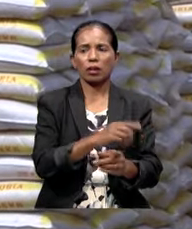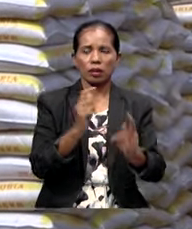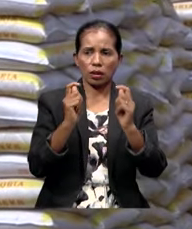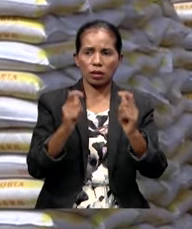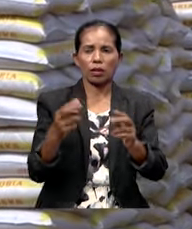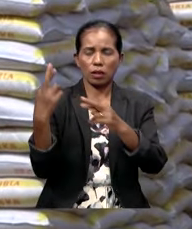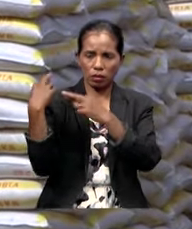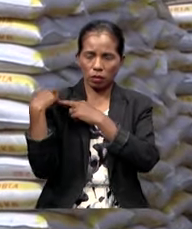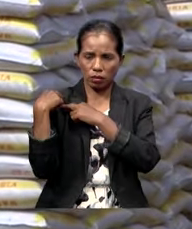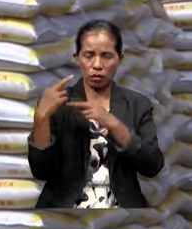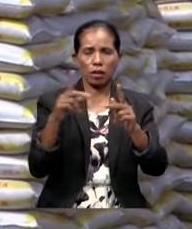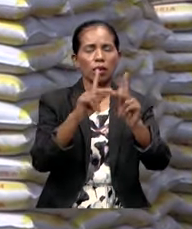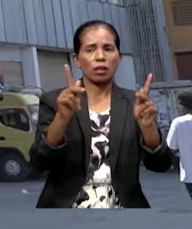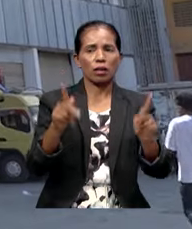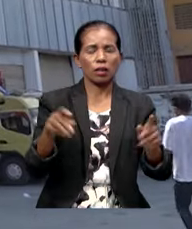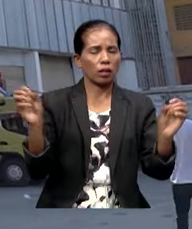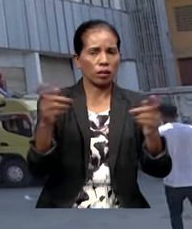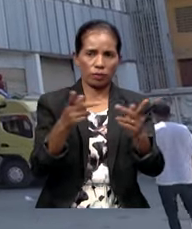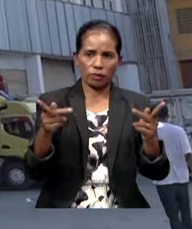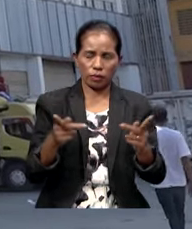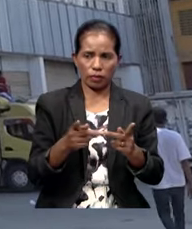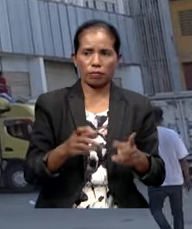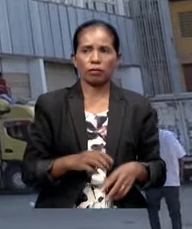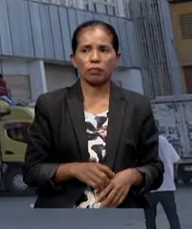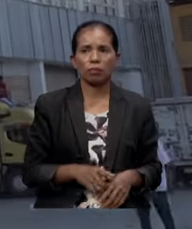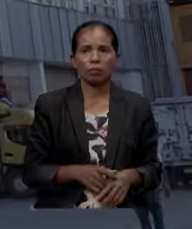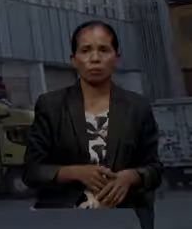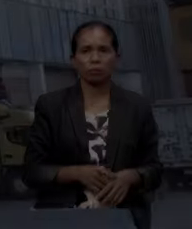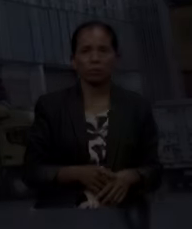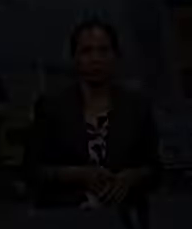responsable loja perisos mai belaya fatin Adriano Verdial David Gonçalves GMN.